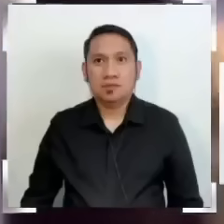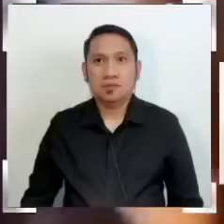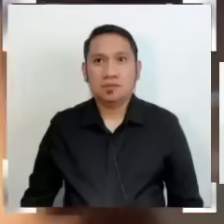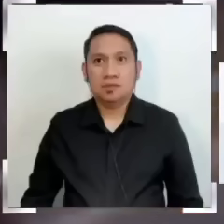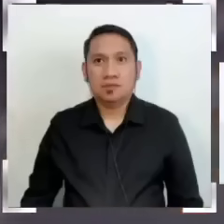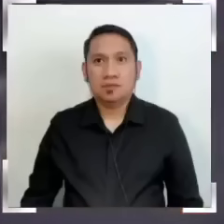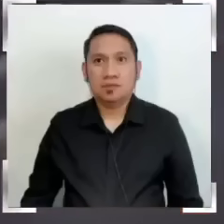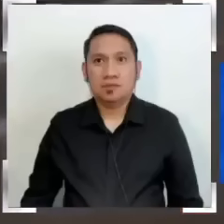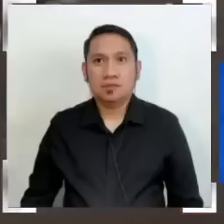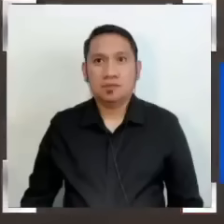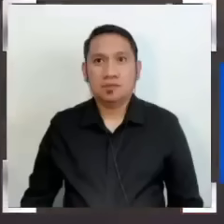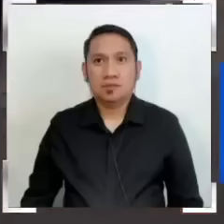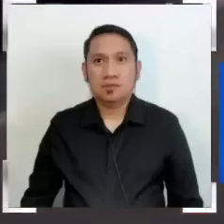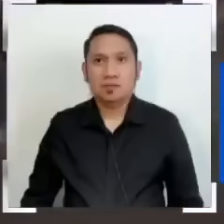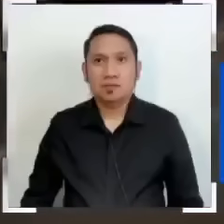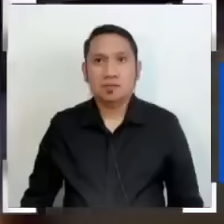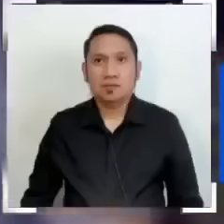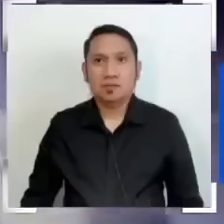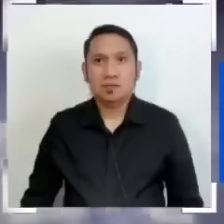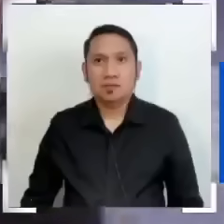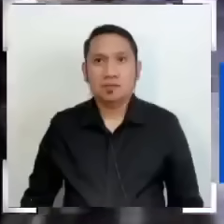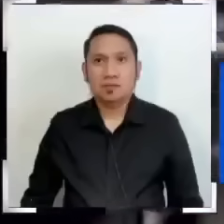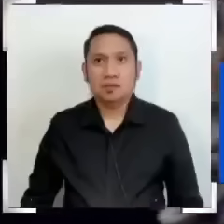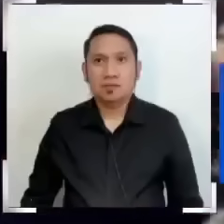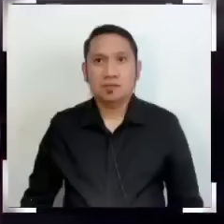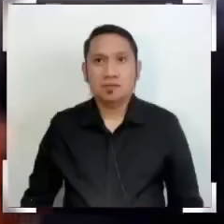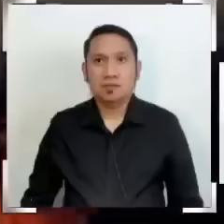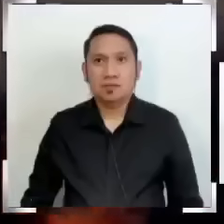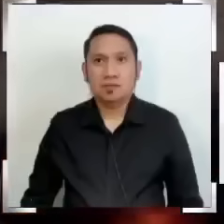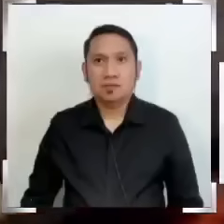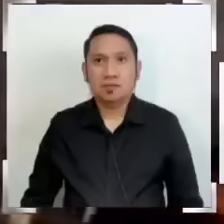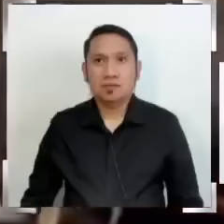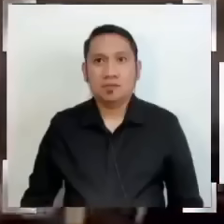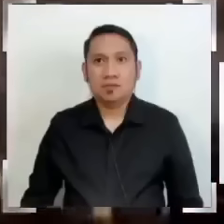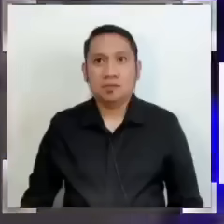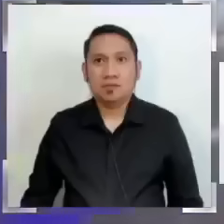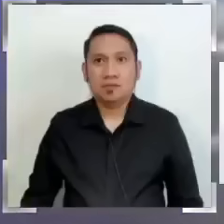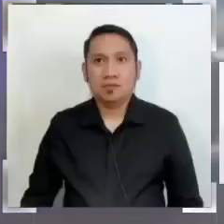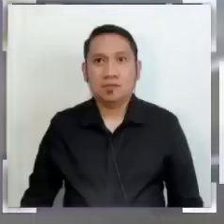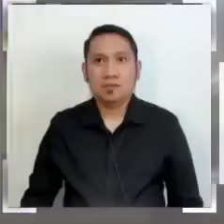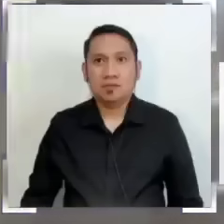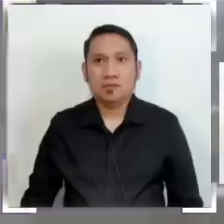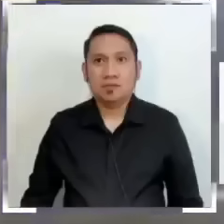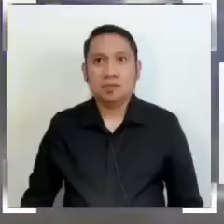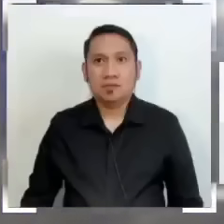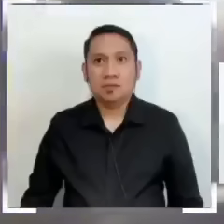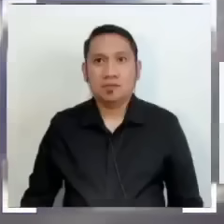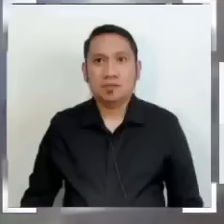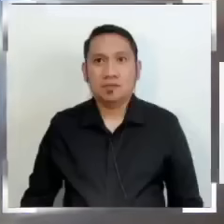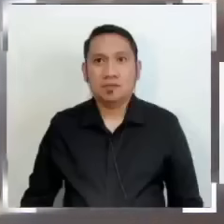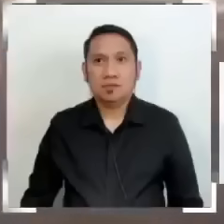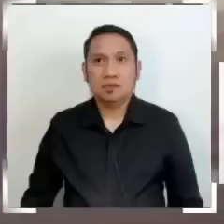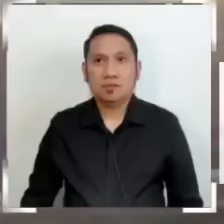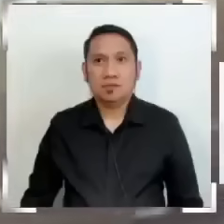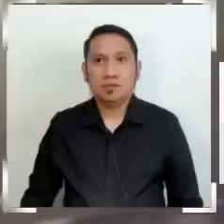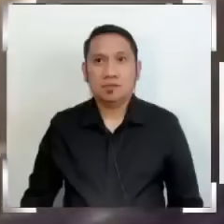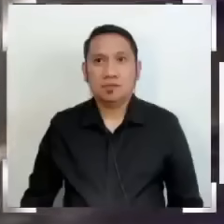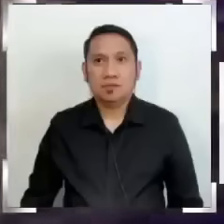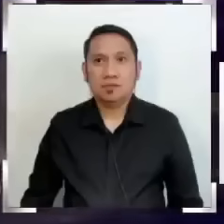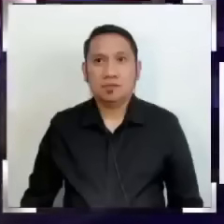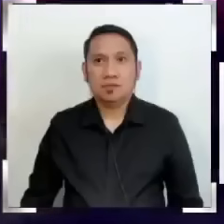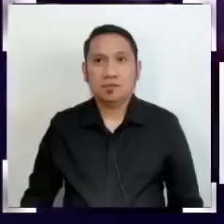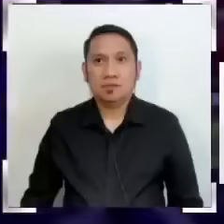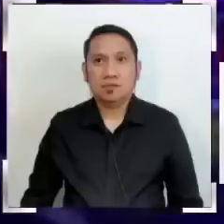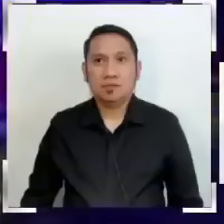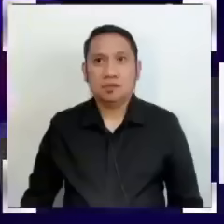pangalawa, kita mo naman itong kalsada, di ba? Ginagamit ito ng thoroughfares ng mga sasakyan. May mga tricycle pa rito. So,